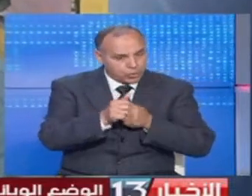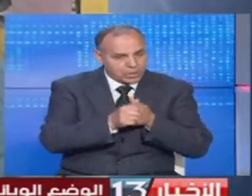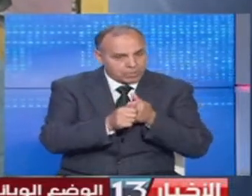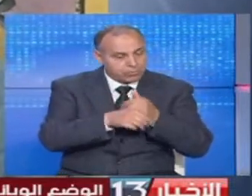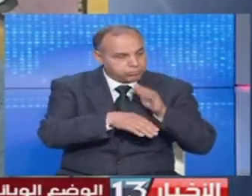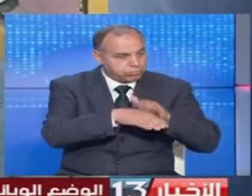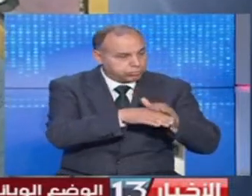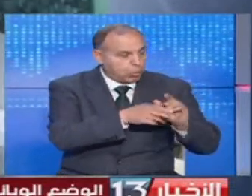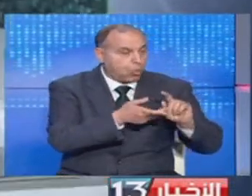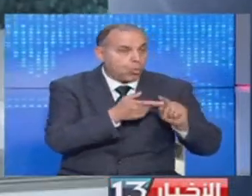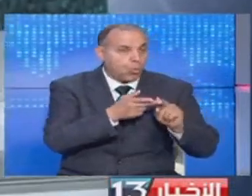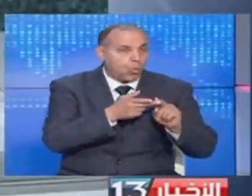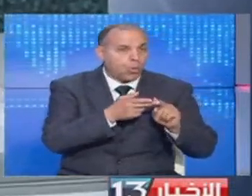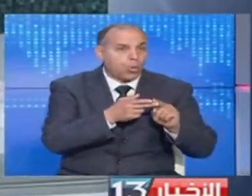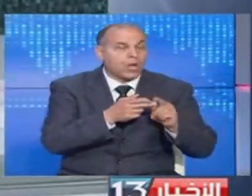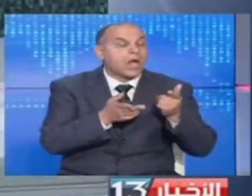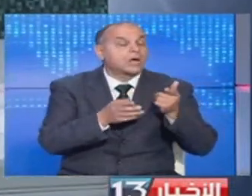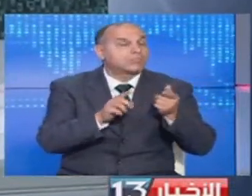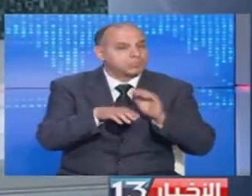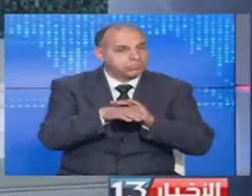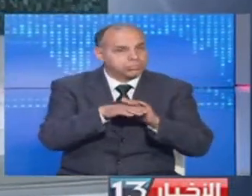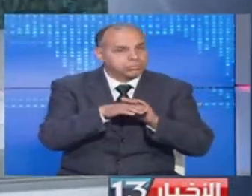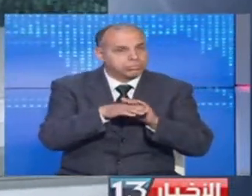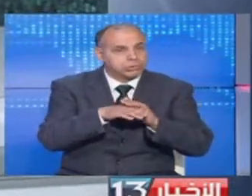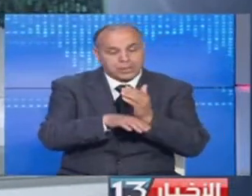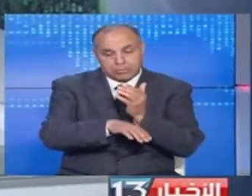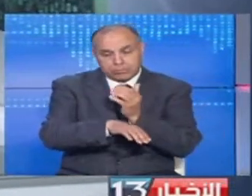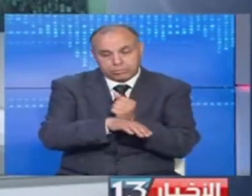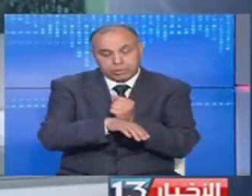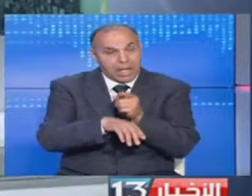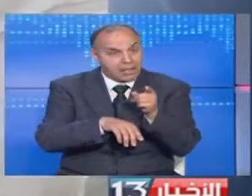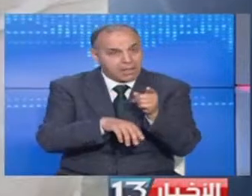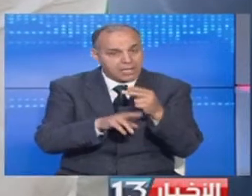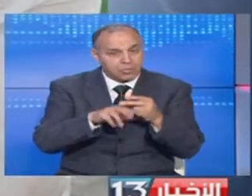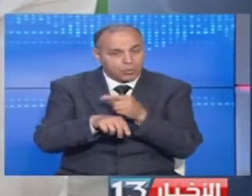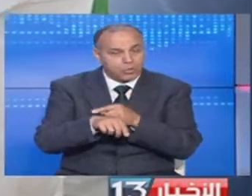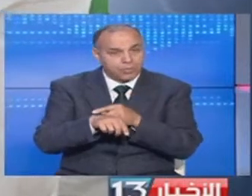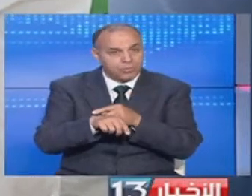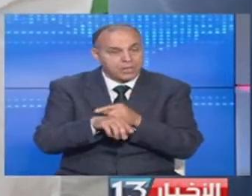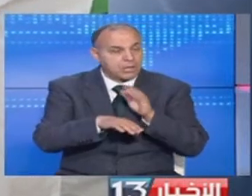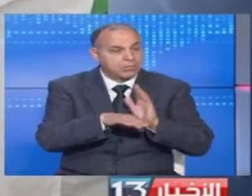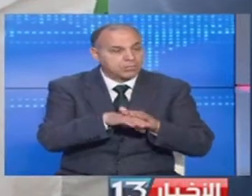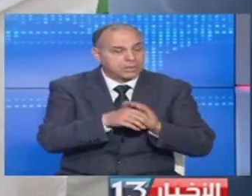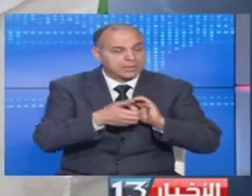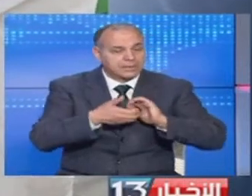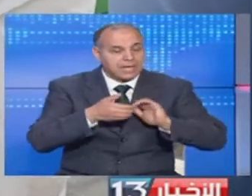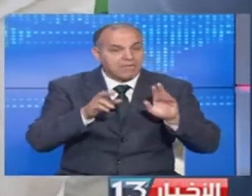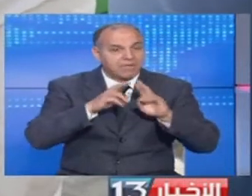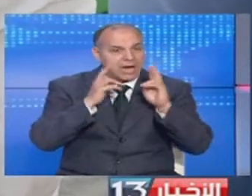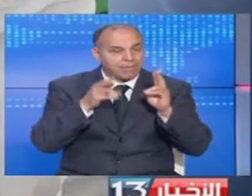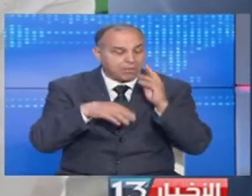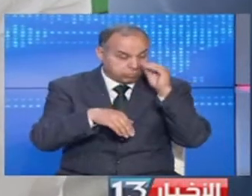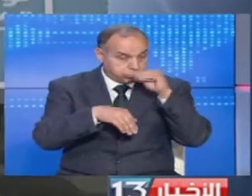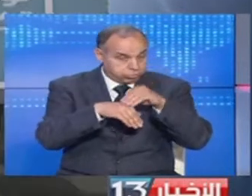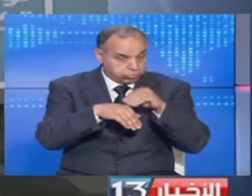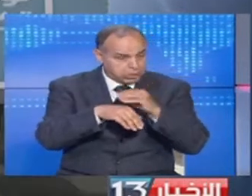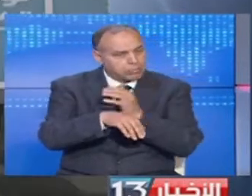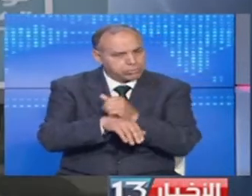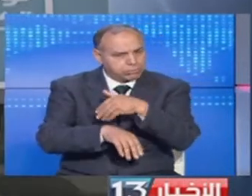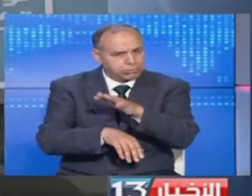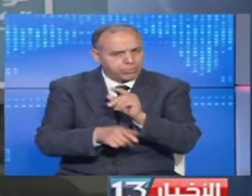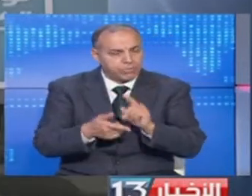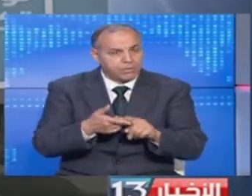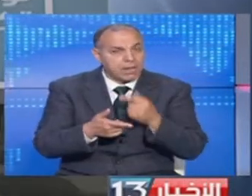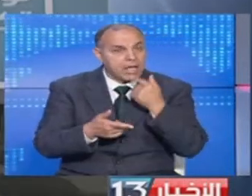التوصيات كافه الصادره بخصوص نتائج استخدام هذا التلقيح الذي نصحت منظمه الصحه العالميه باستعماله